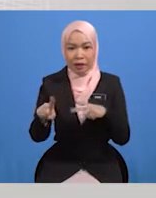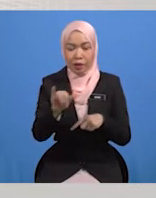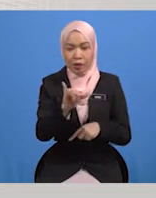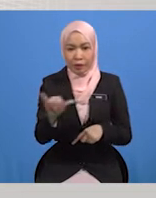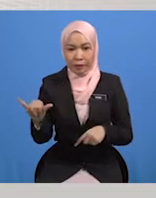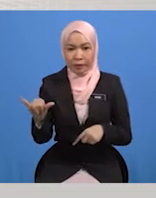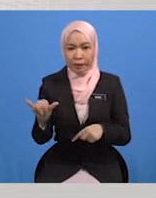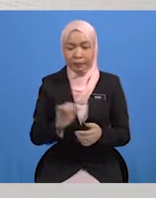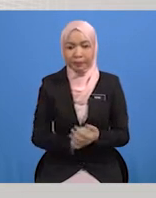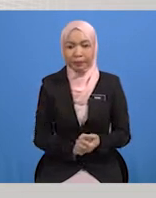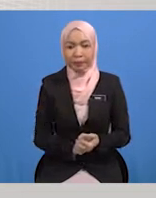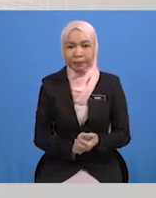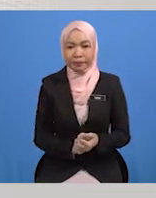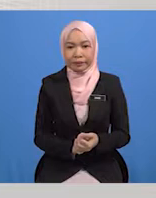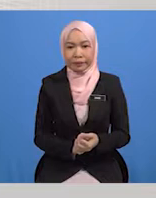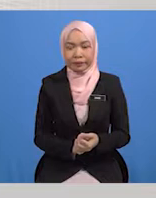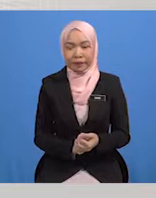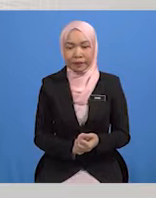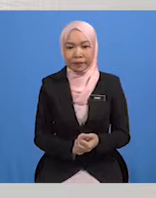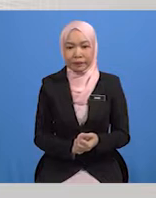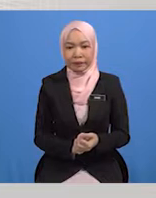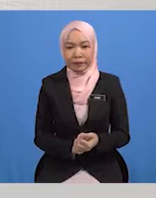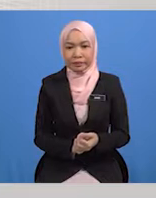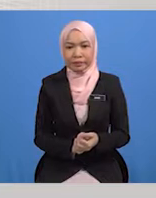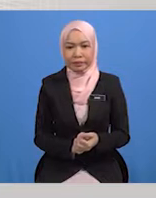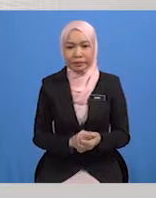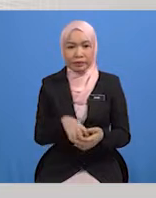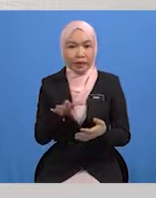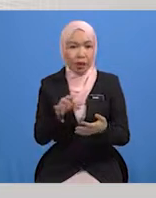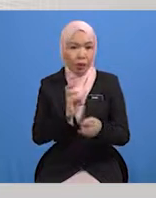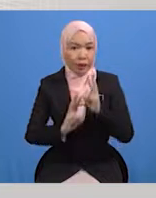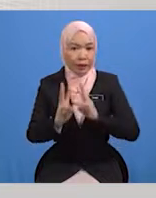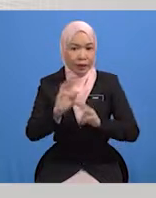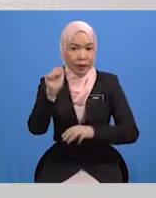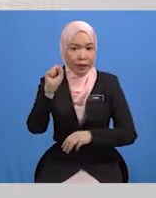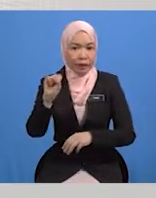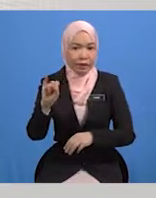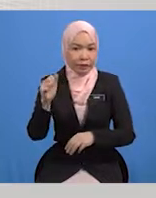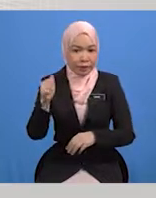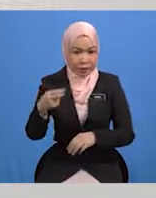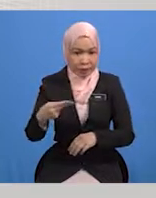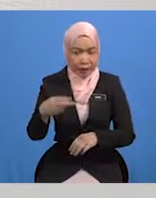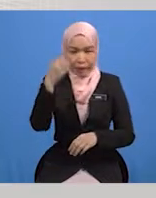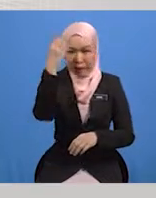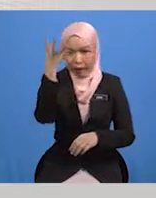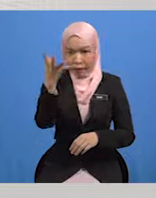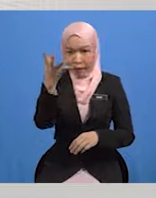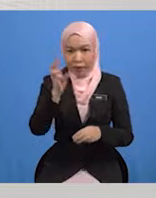Bincangkan perwatakan Asyah Samiah yang terdapat dalam drama Asyah Samiah.